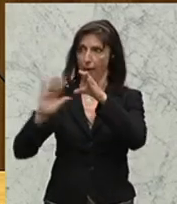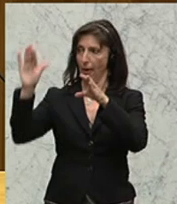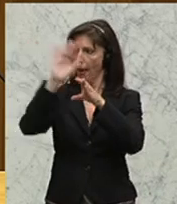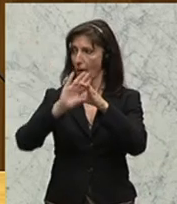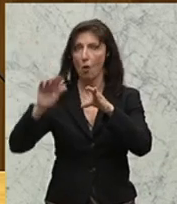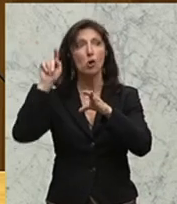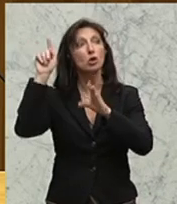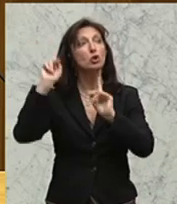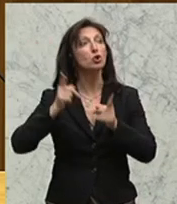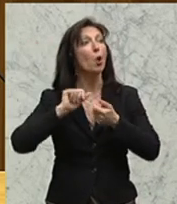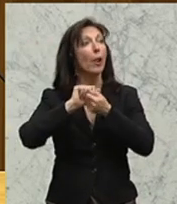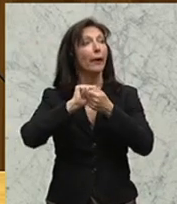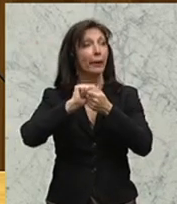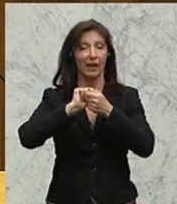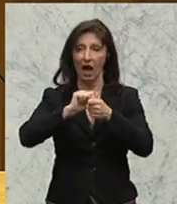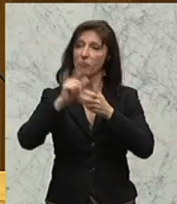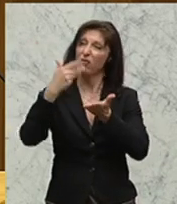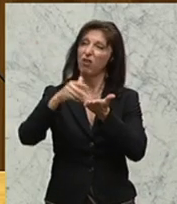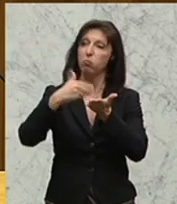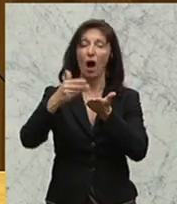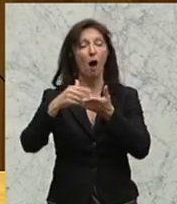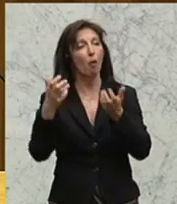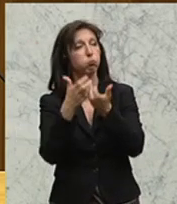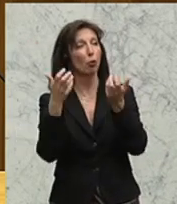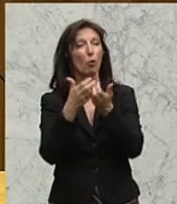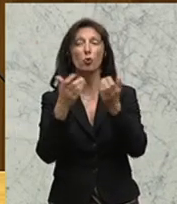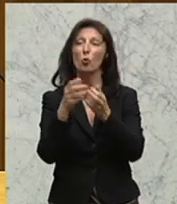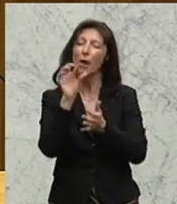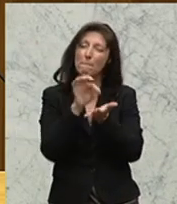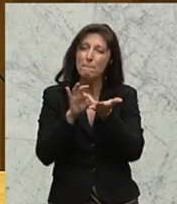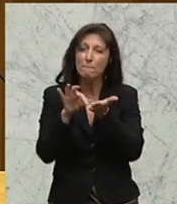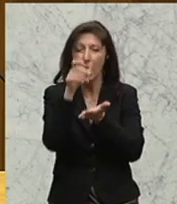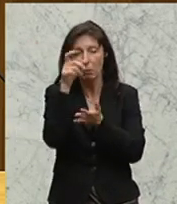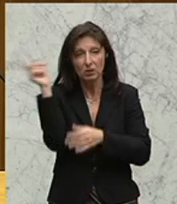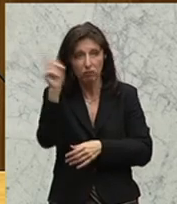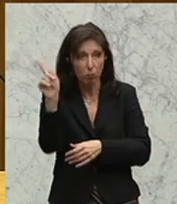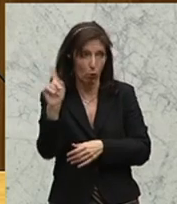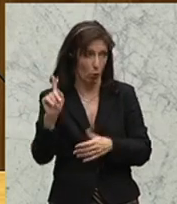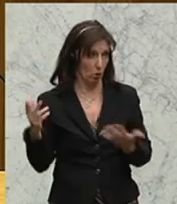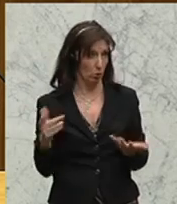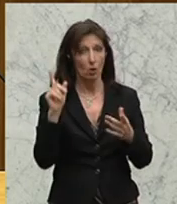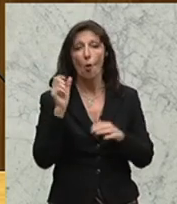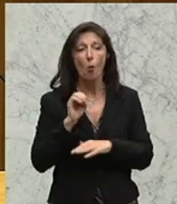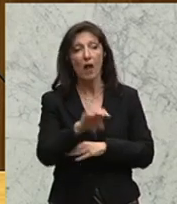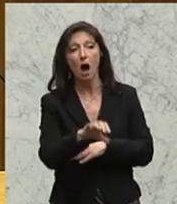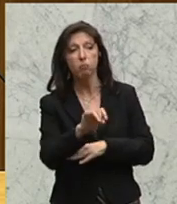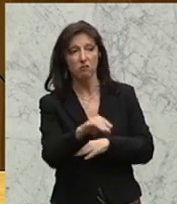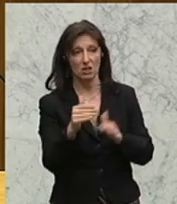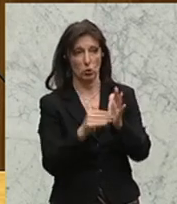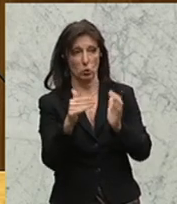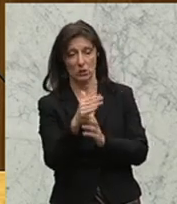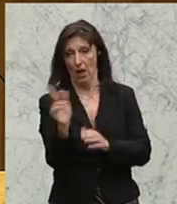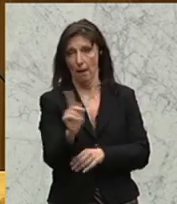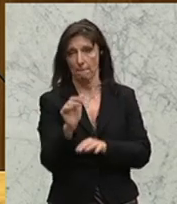von Mikroplastikteilchen in Verbraucherprodukten, wie zum Beispiel Kosmetik- und Pflegeprodukten, einzusetzen, welche nach regulärer Nutzung in das Abwassersystem eingeleitet